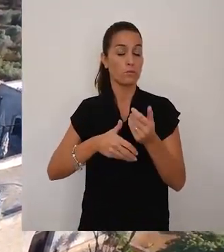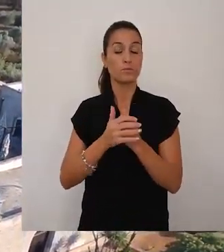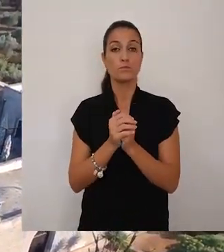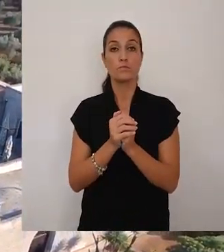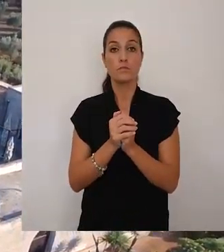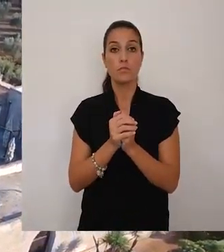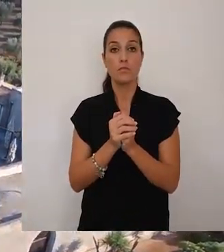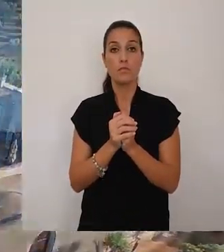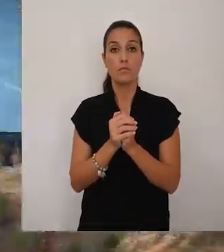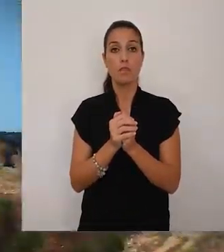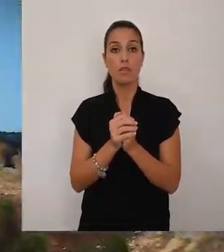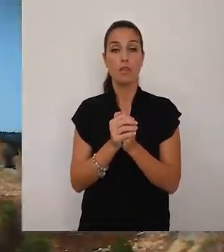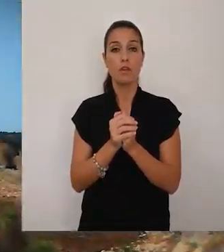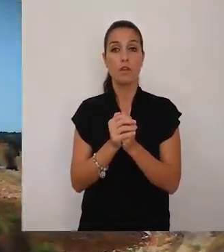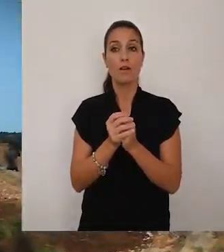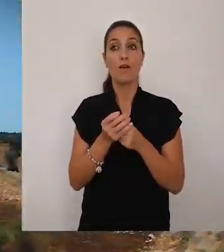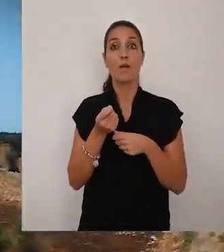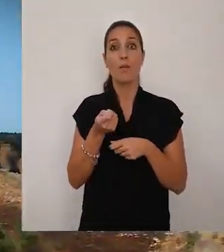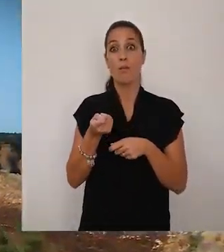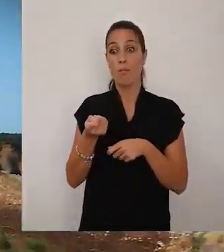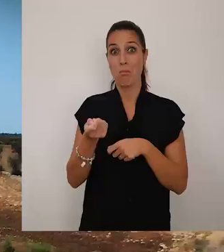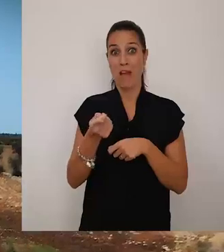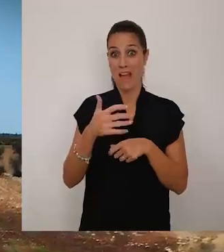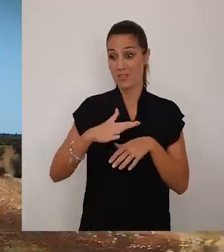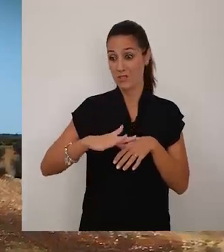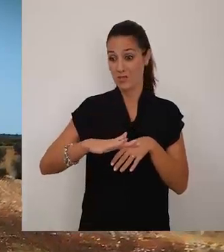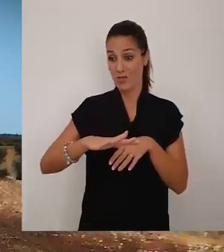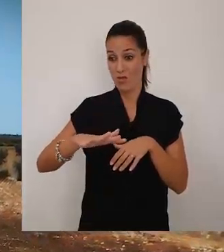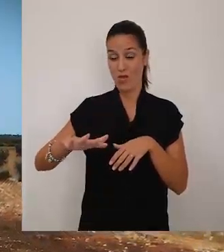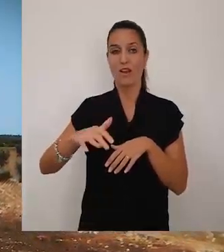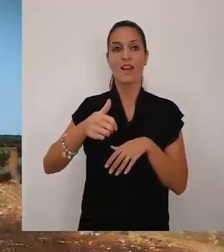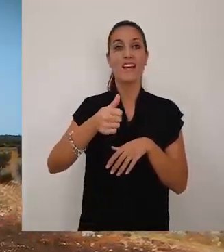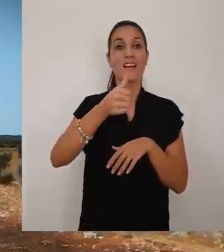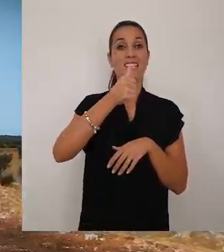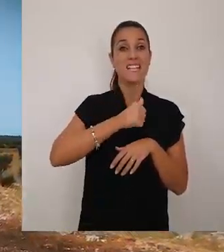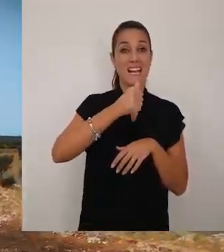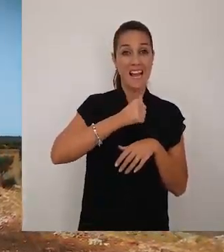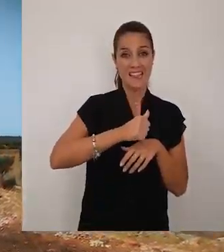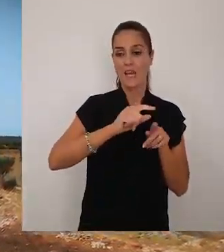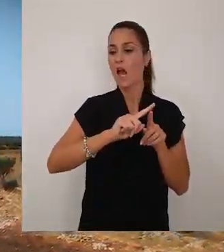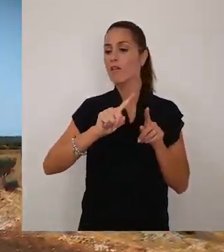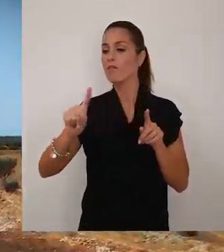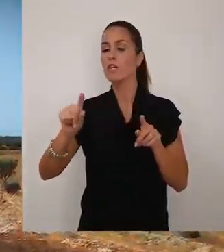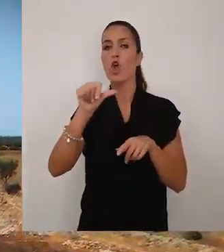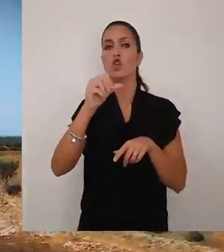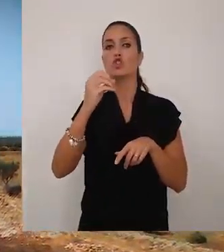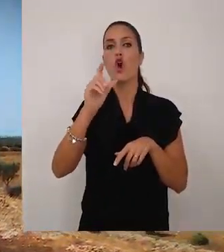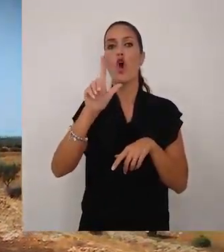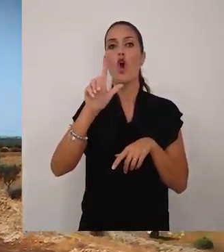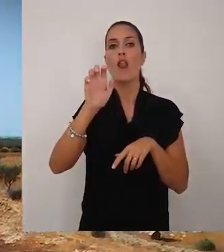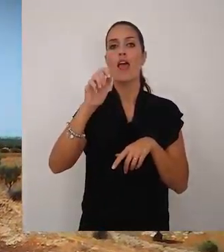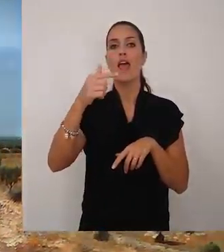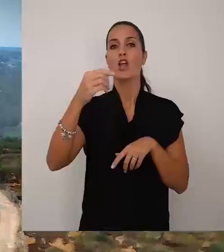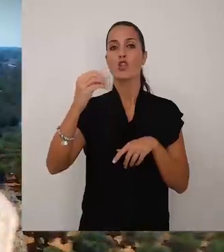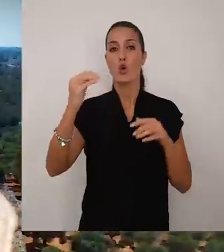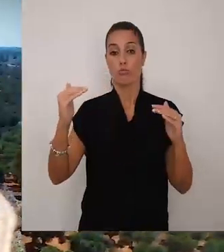Il retaggio pastorale si fa evidente nel panorama che si estende tra l'abitato di Sternatia e il comune di Soleto, nell'avvallamento